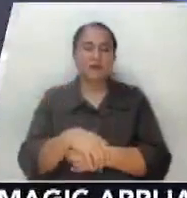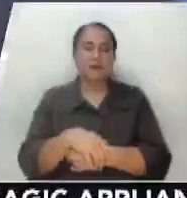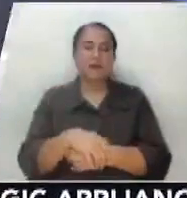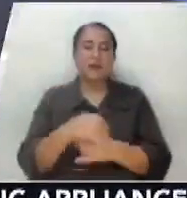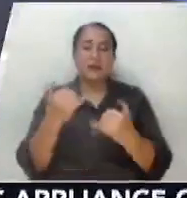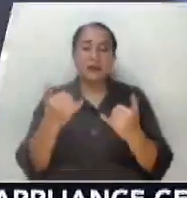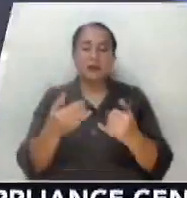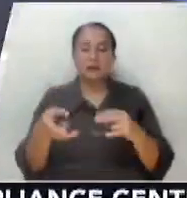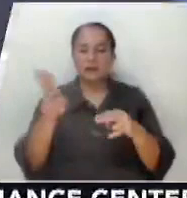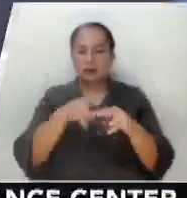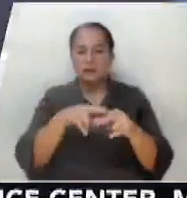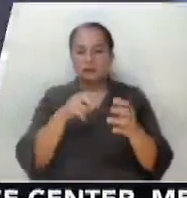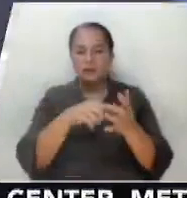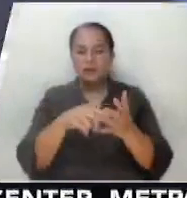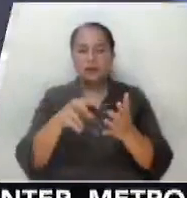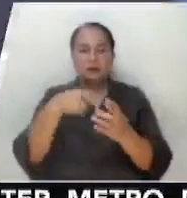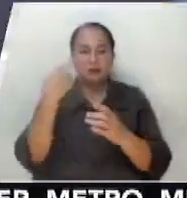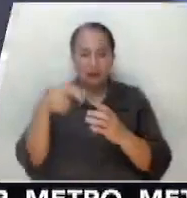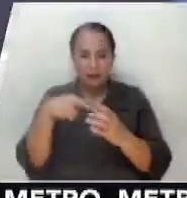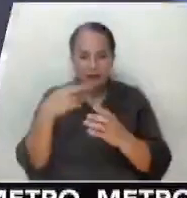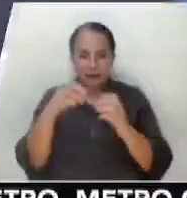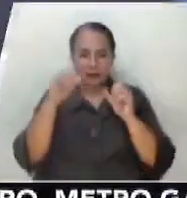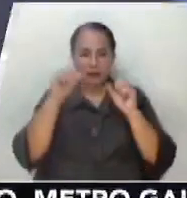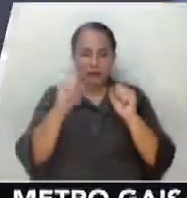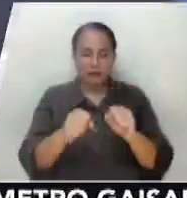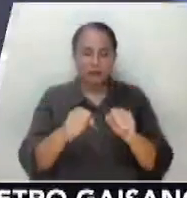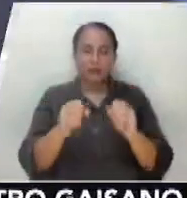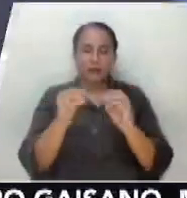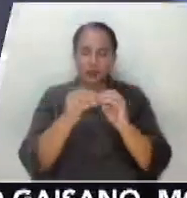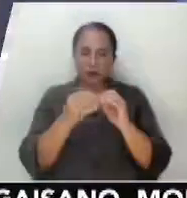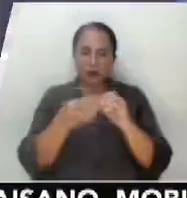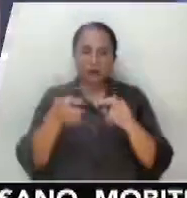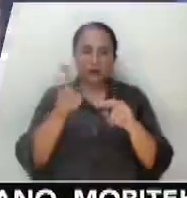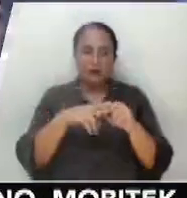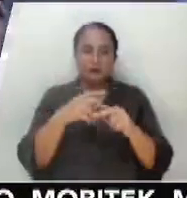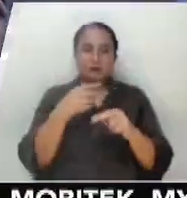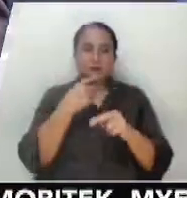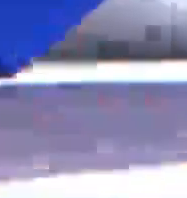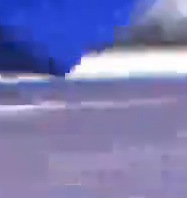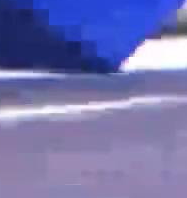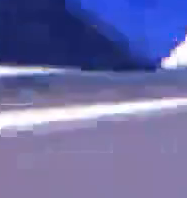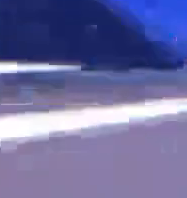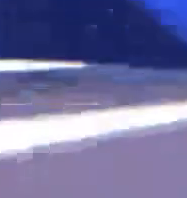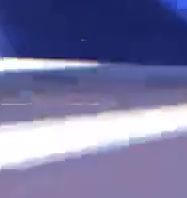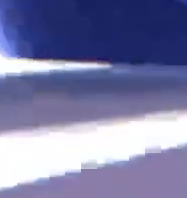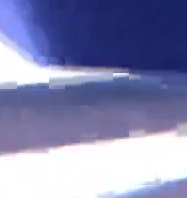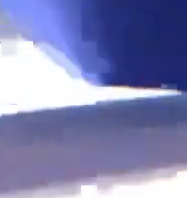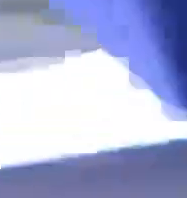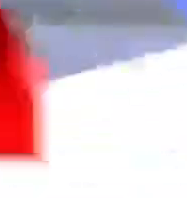presyo na rin sa bigas na posibleng masundan pa ayon sa isang grupo nakatutok si bernadet